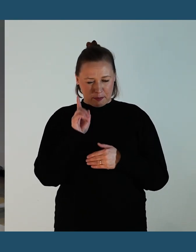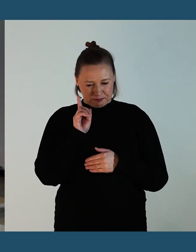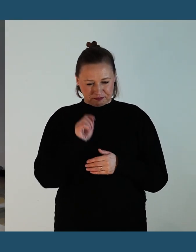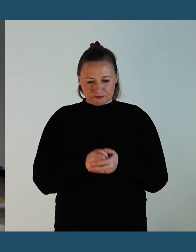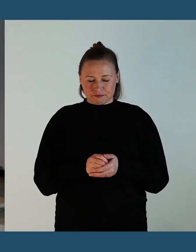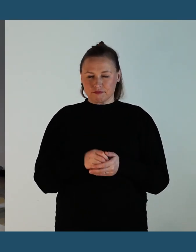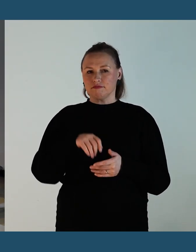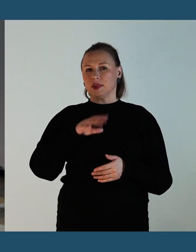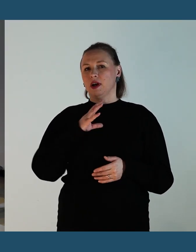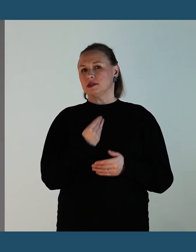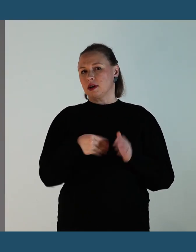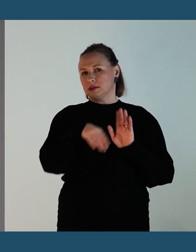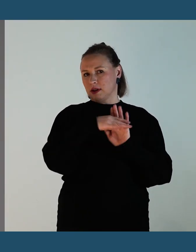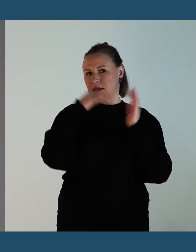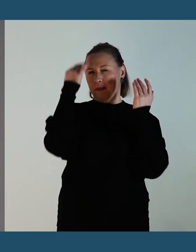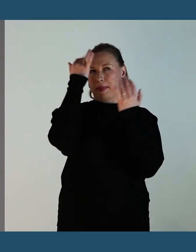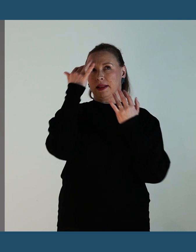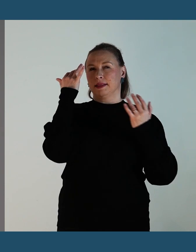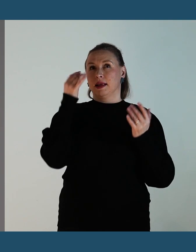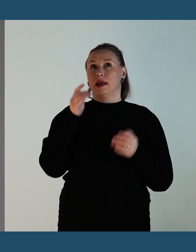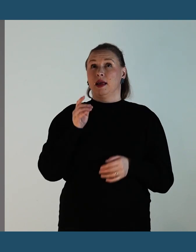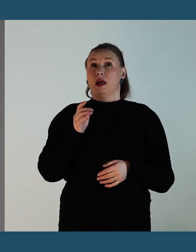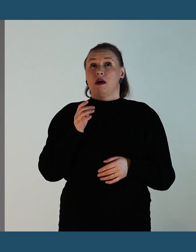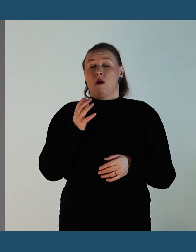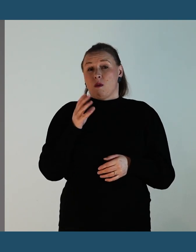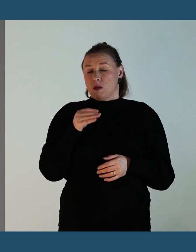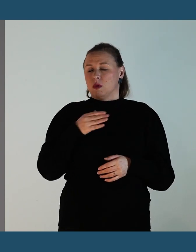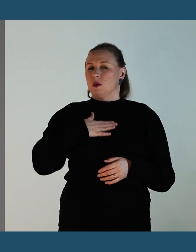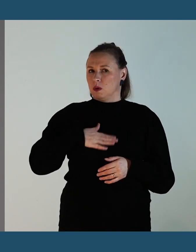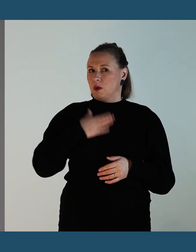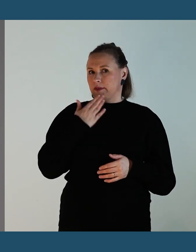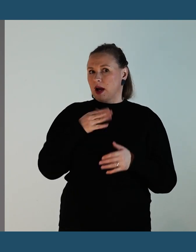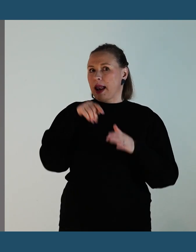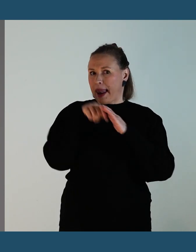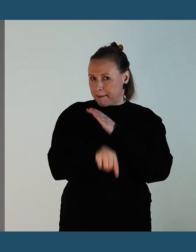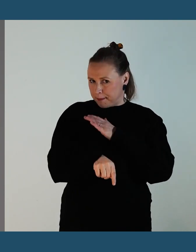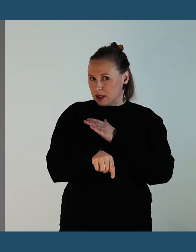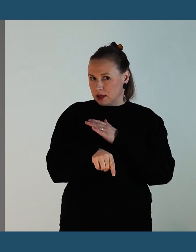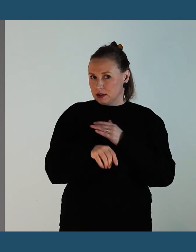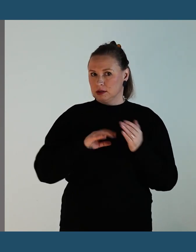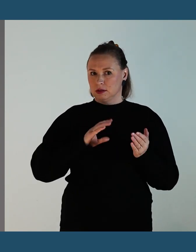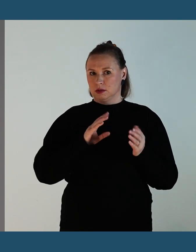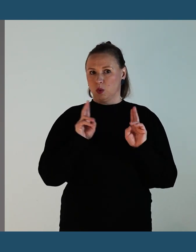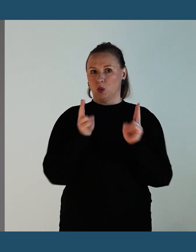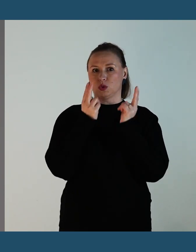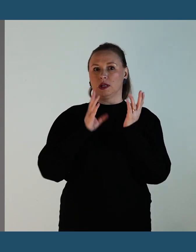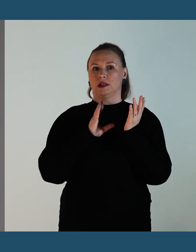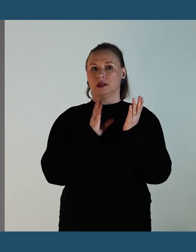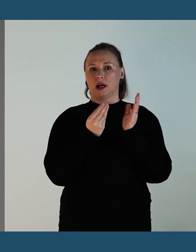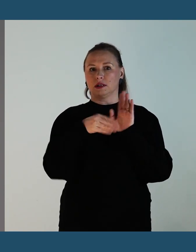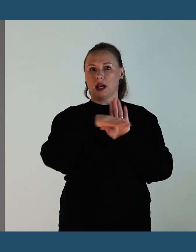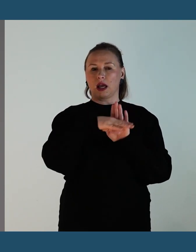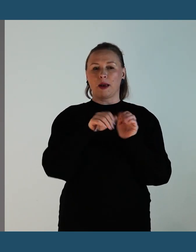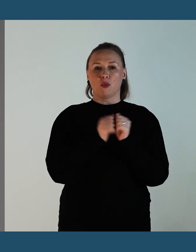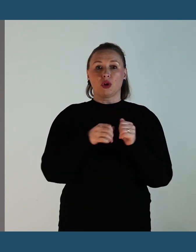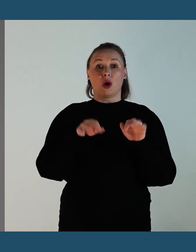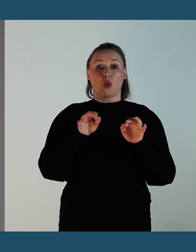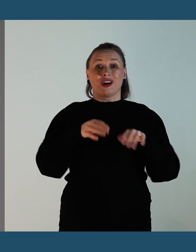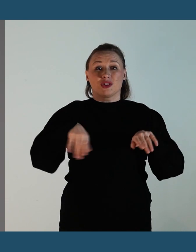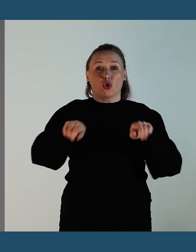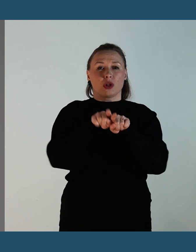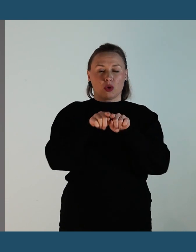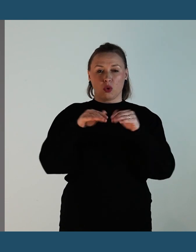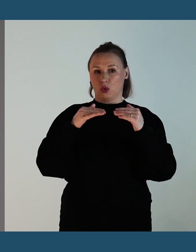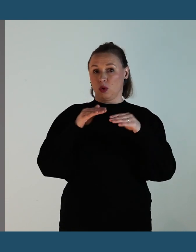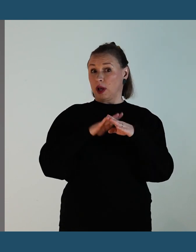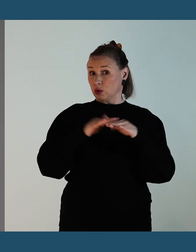translakia, niin se meni läpi hyvä, mutta miten me varmistetaan se, että se toteutuu mahdollisimman hyvällä